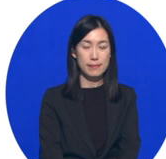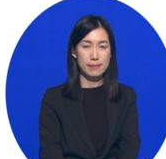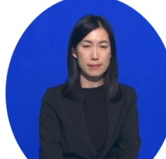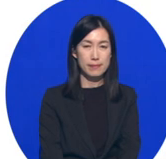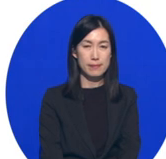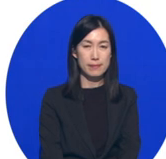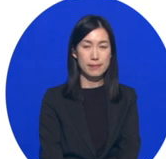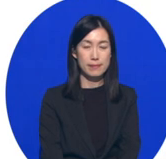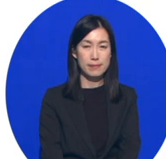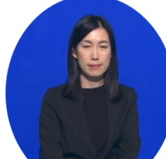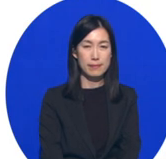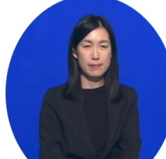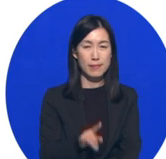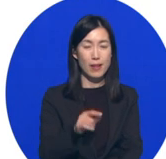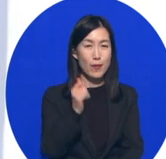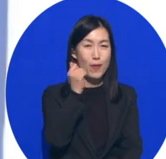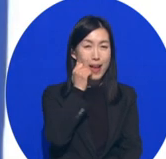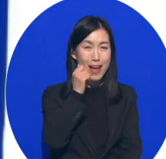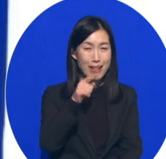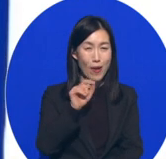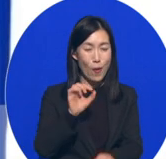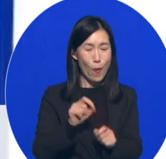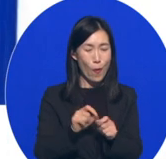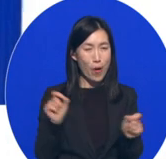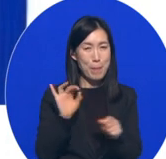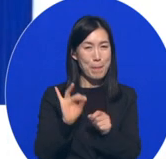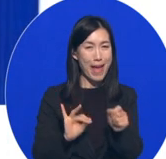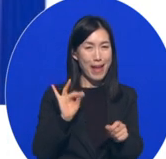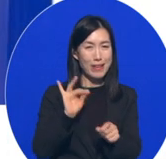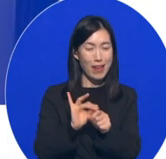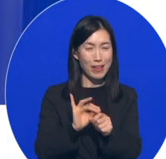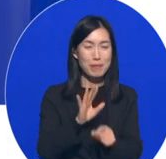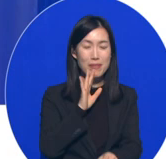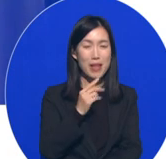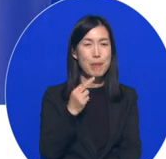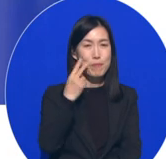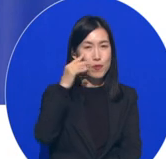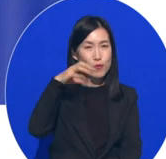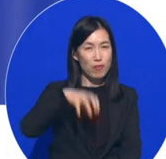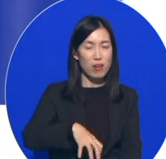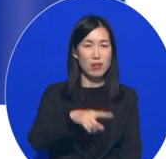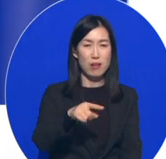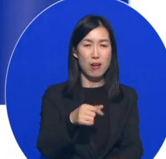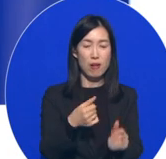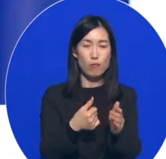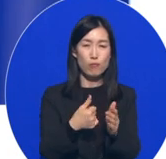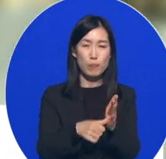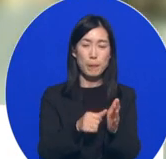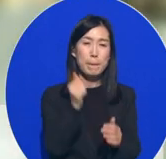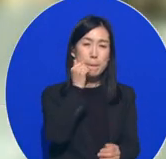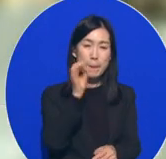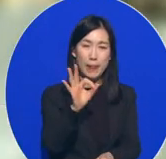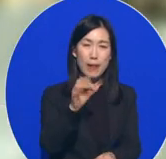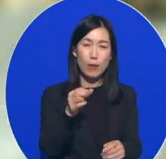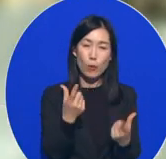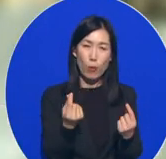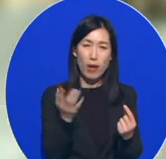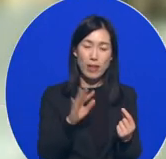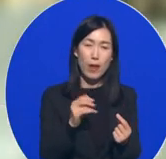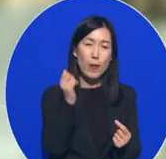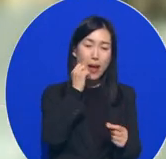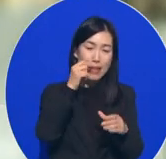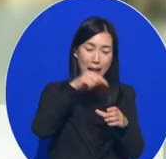최근 100년의 역사를 가진 쿠키 오레오가 미국에서 슈링크 플레이션 논란에 휩싸였습니다 줄이다 뜻의